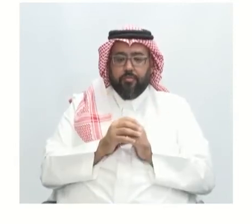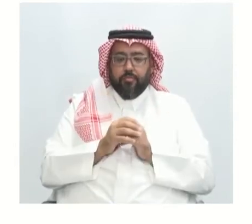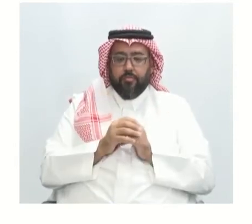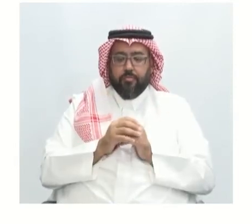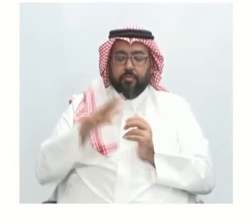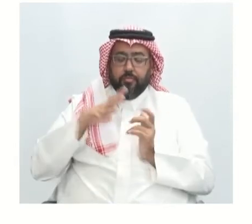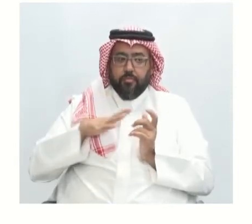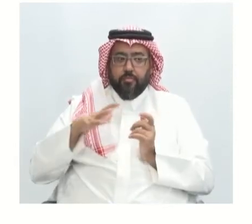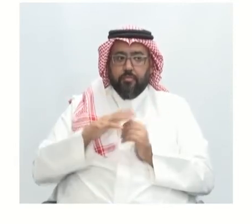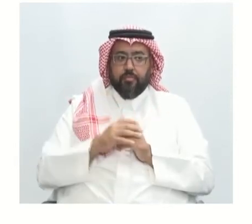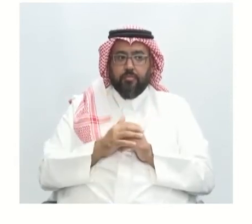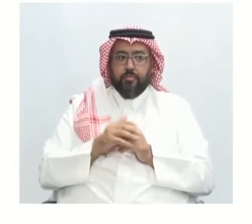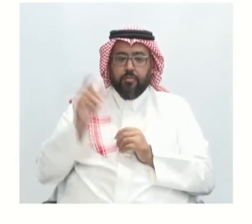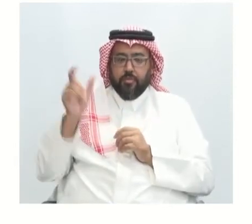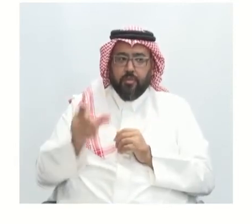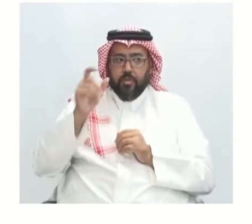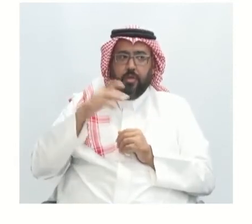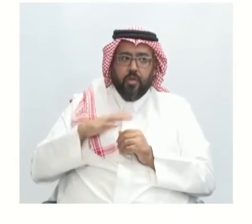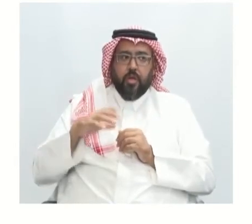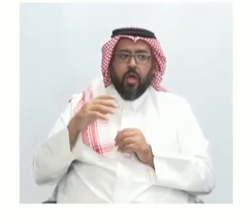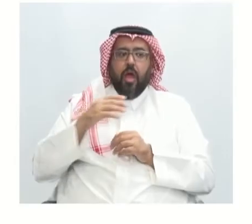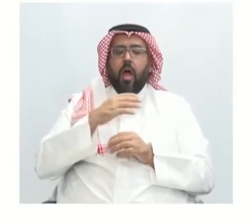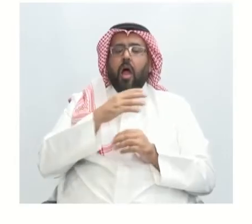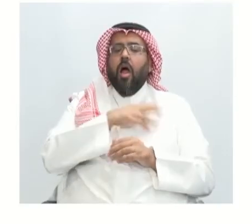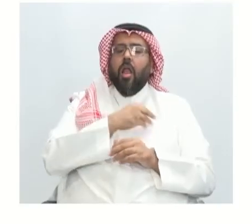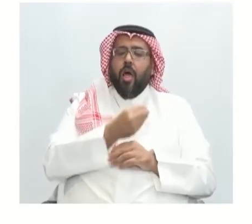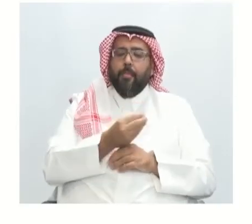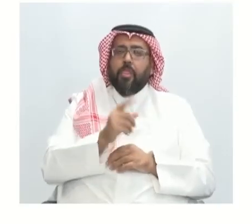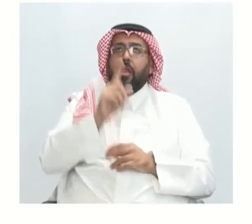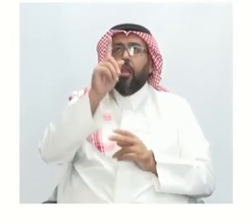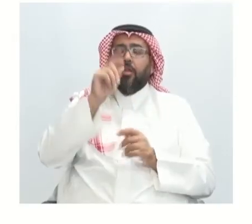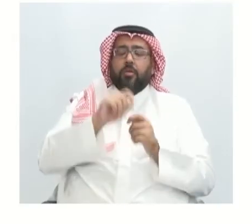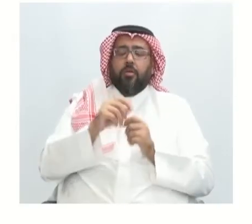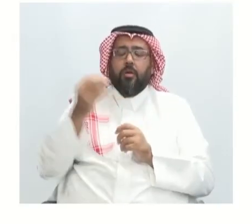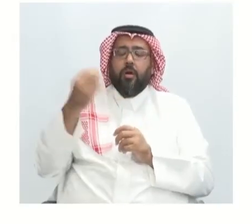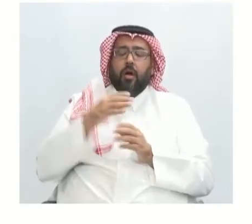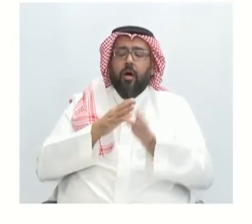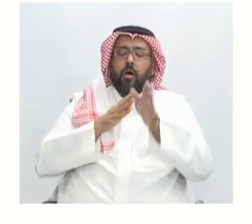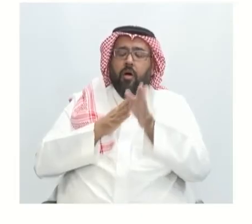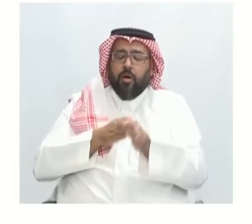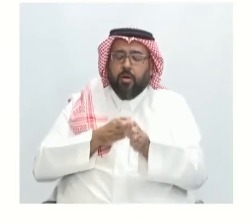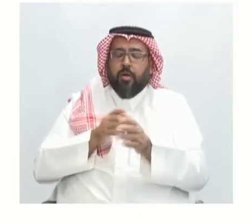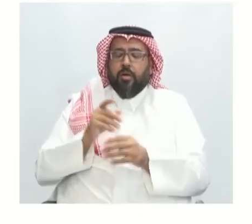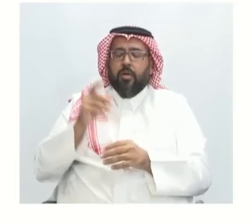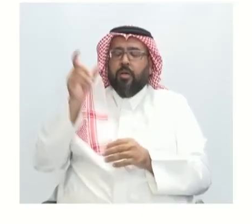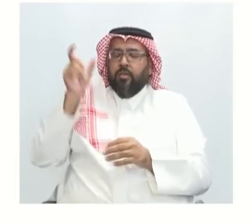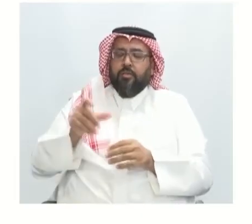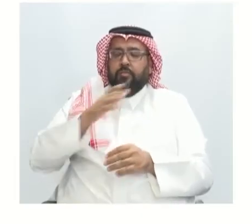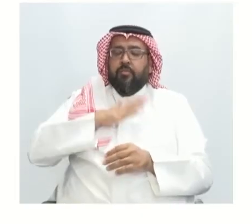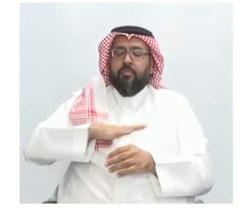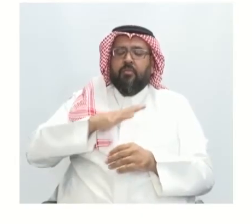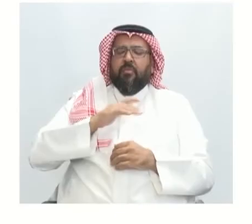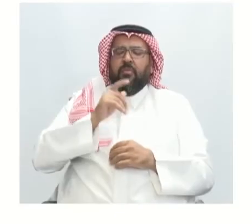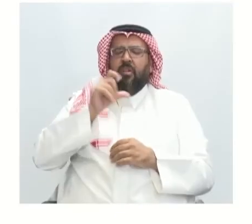للصبر وللصابرين حصول رحمه الله سبحانه وتعالى وهدايته للصابرين قال